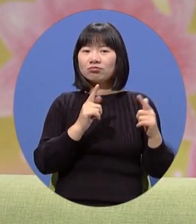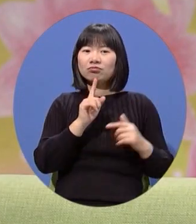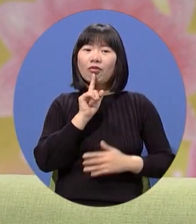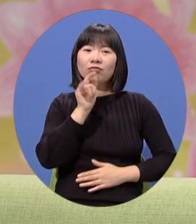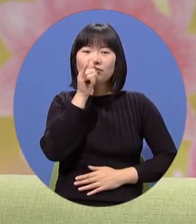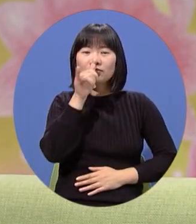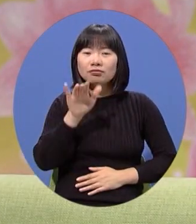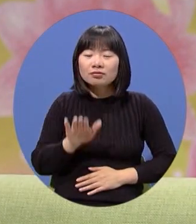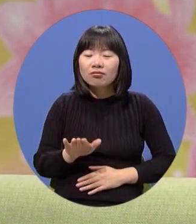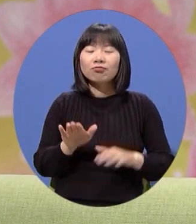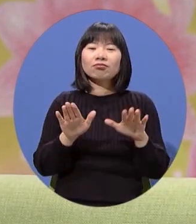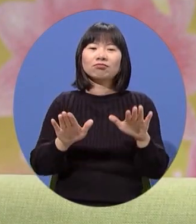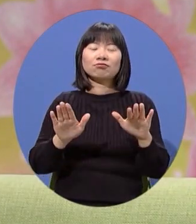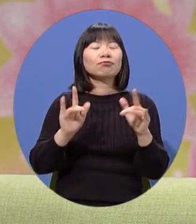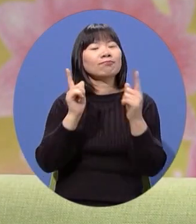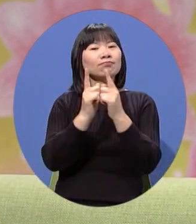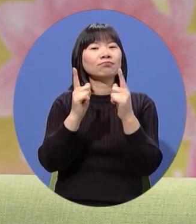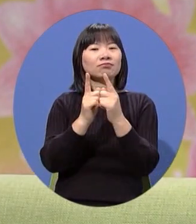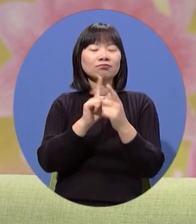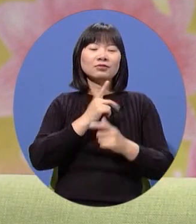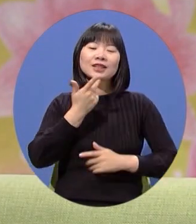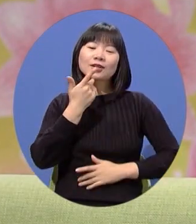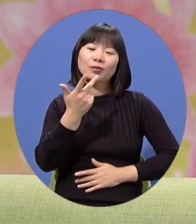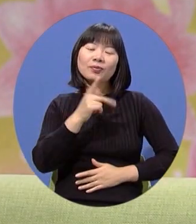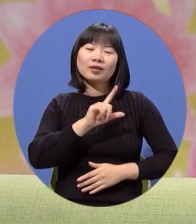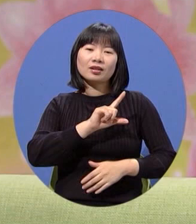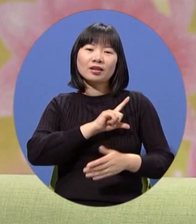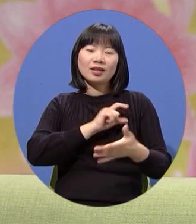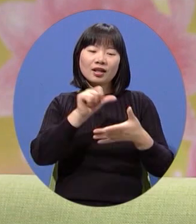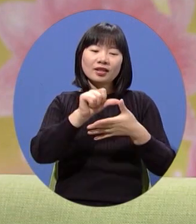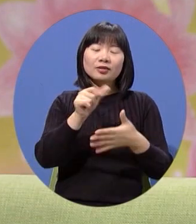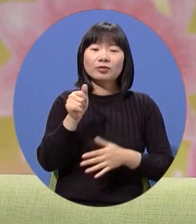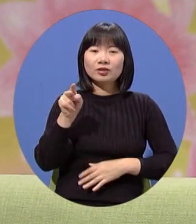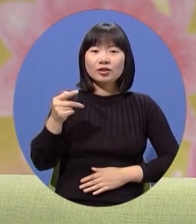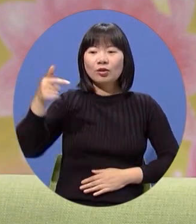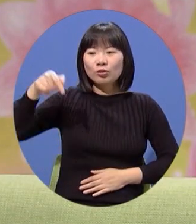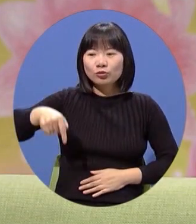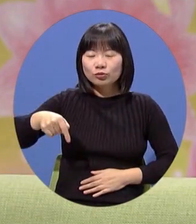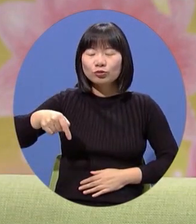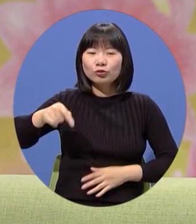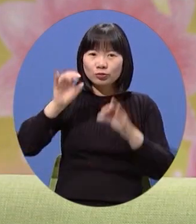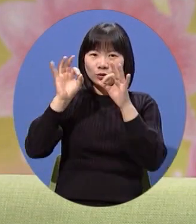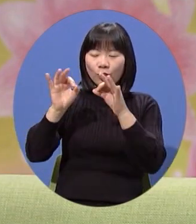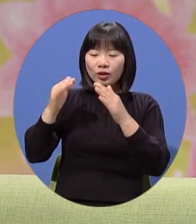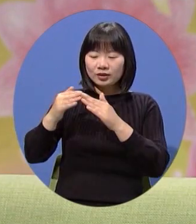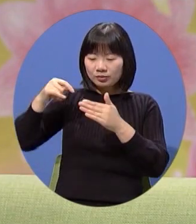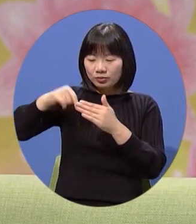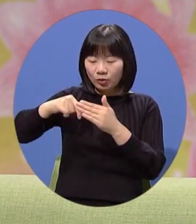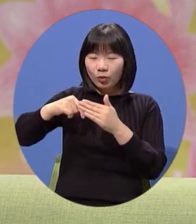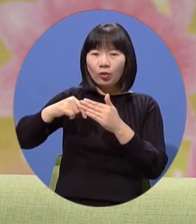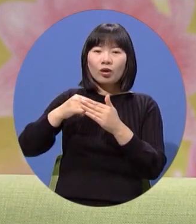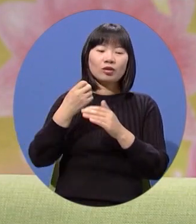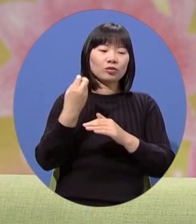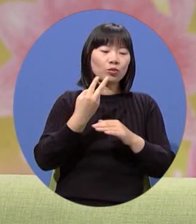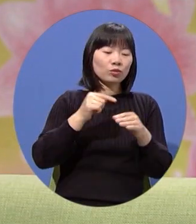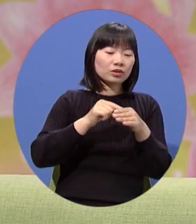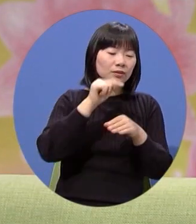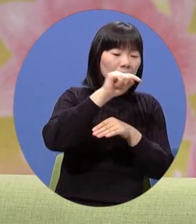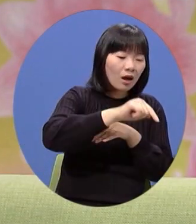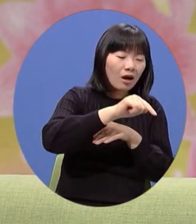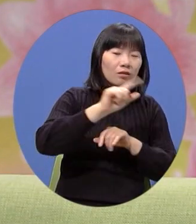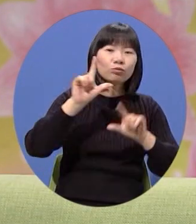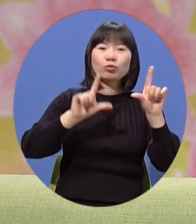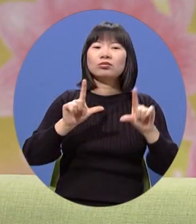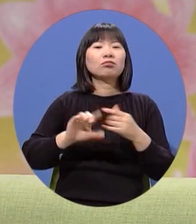근데 오늘 그 우리가 만나볼 7살 현구라는 아이도 집 안에서의 태도와 밖에서의 태도가 조금 다르다고 합니다.